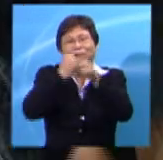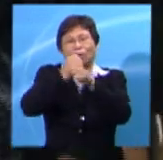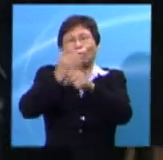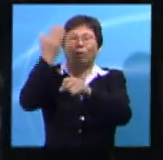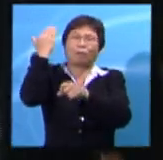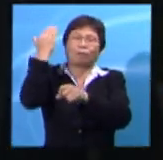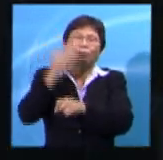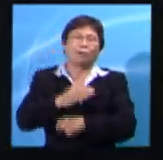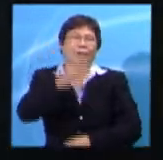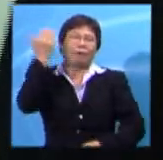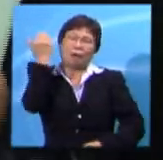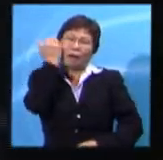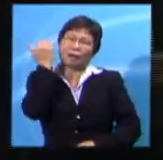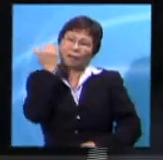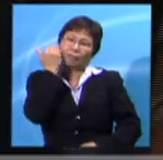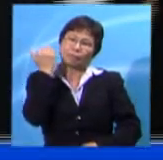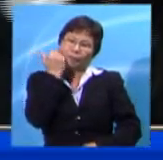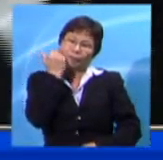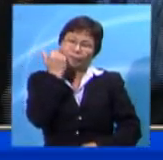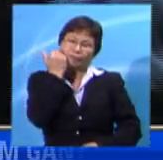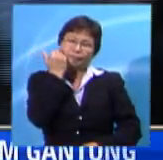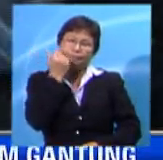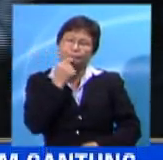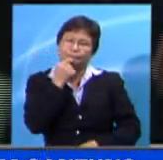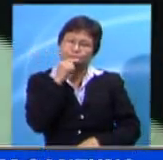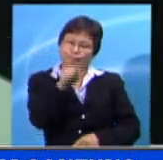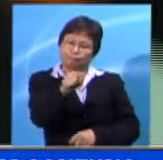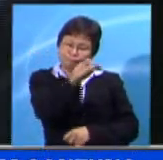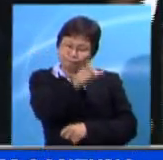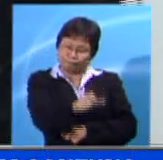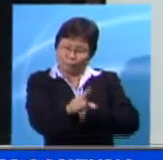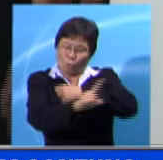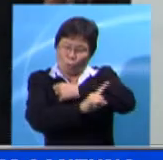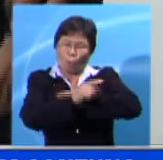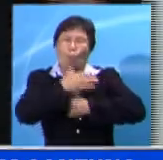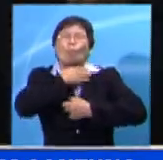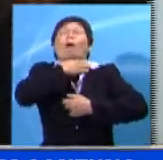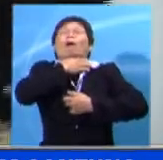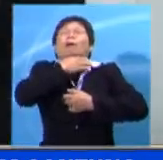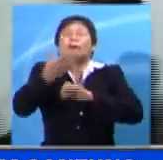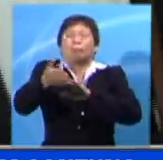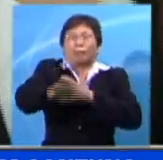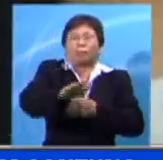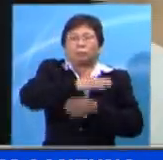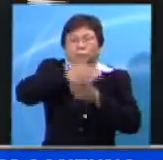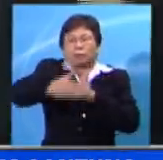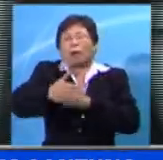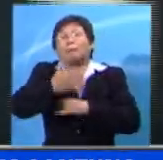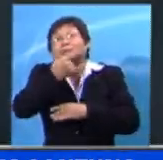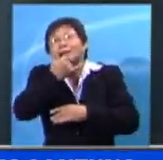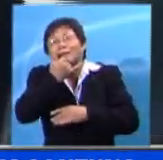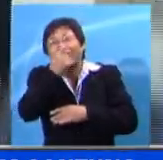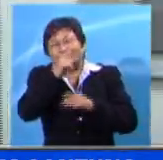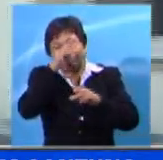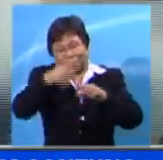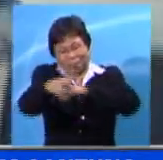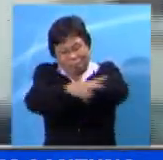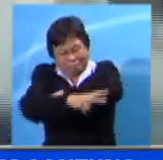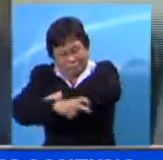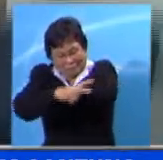lalu Hakim Datuk akhtar Tahir turut memerintahkan tertuduh dihukum mati setelah didapati bersalah atas tuduhan melakukan